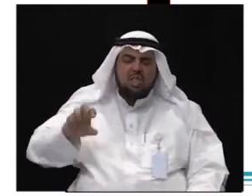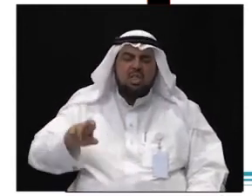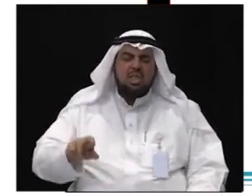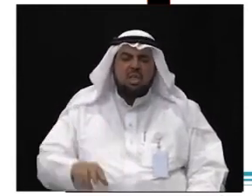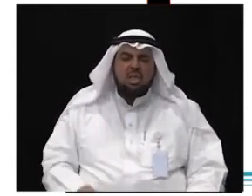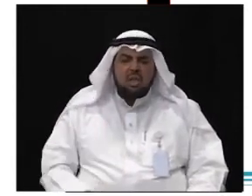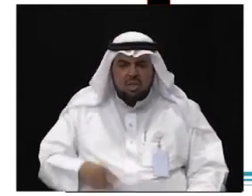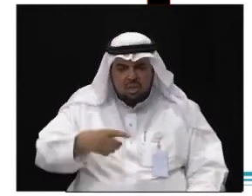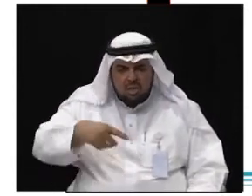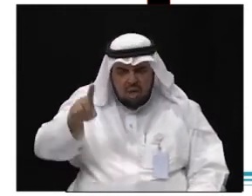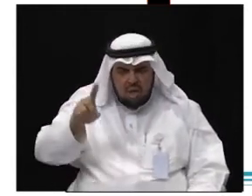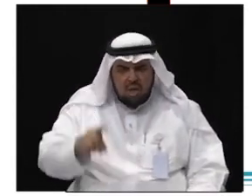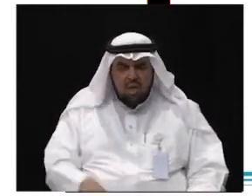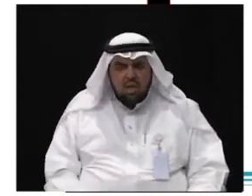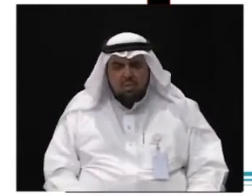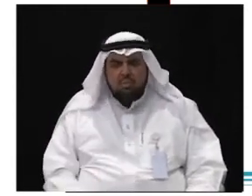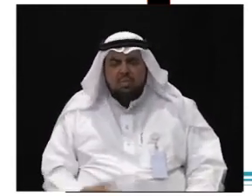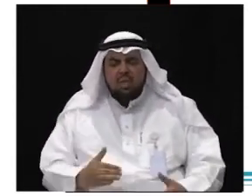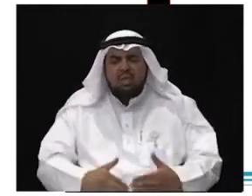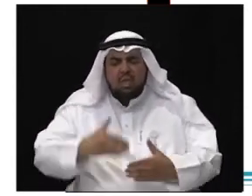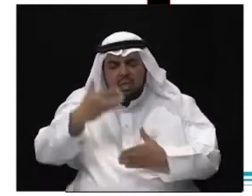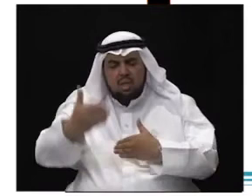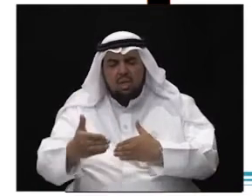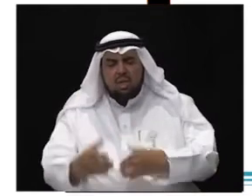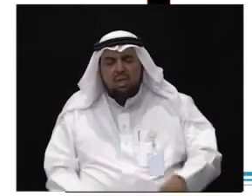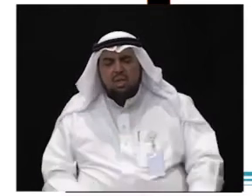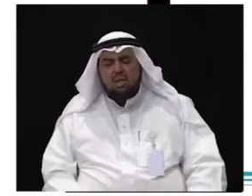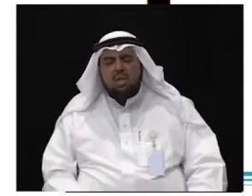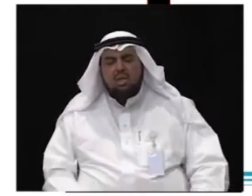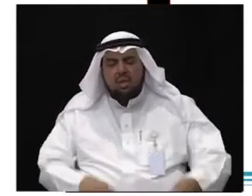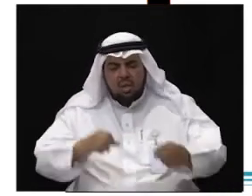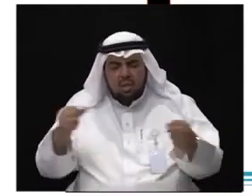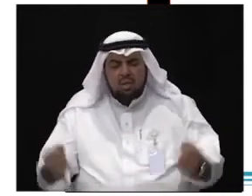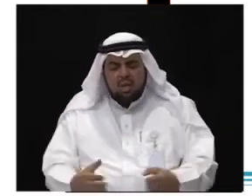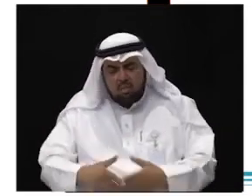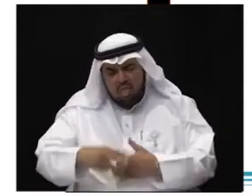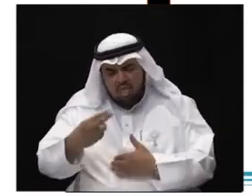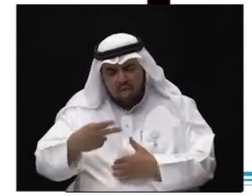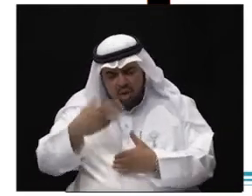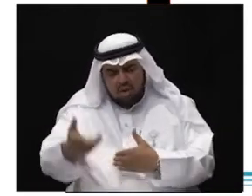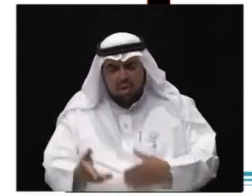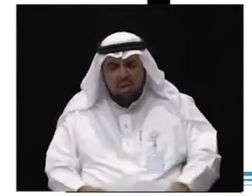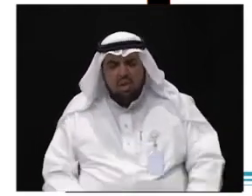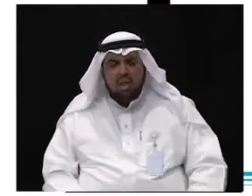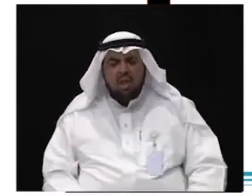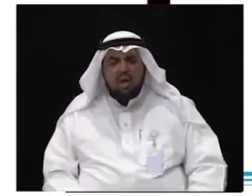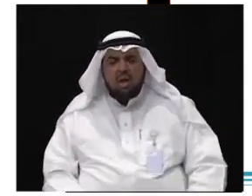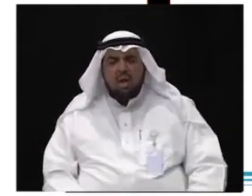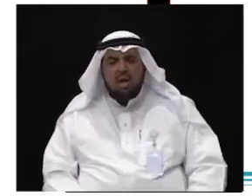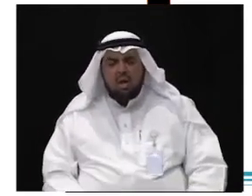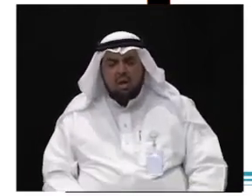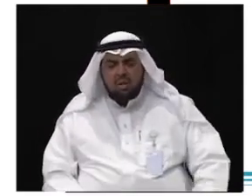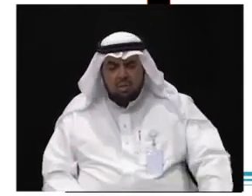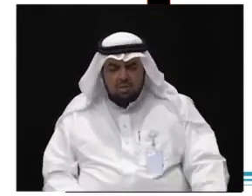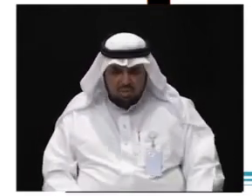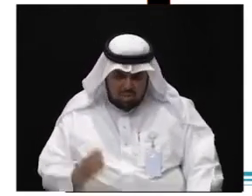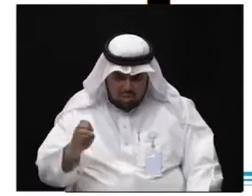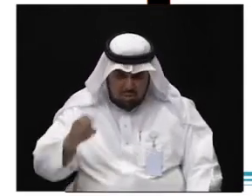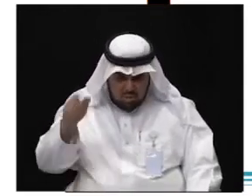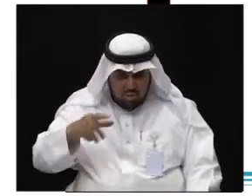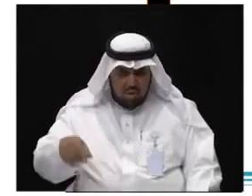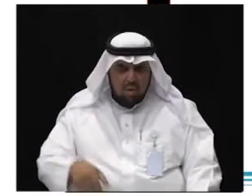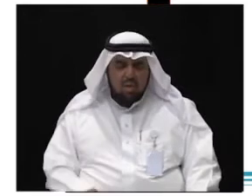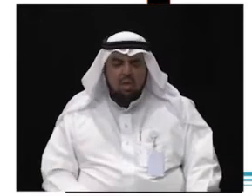العزيز صحيحة، تنتقل نورا معه إلى التدريب الآخر. أما إذا كانت إجابته